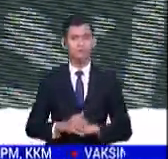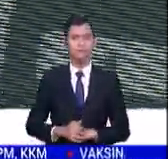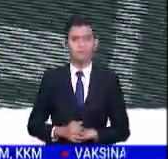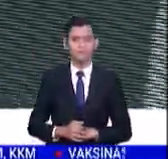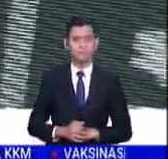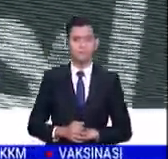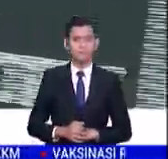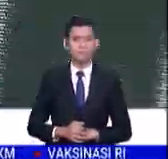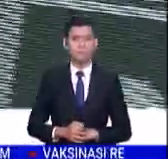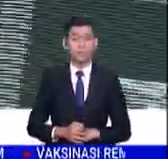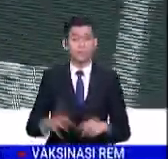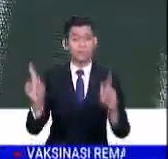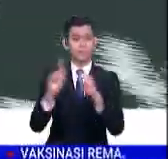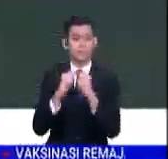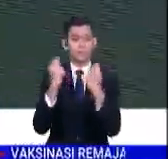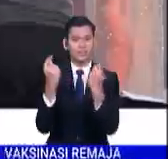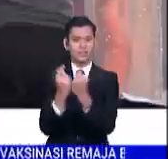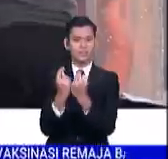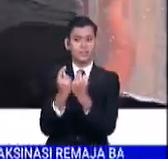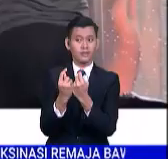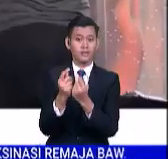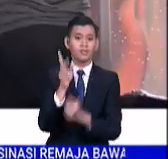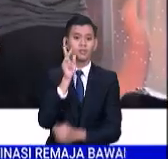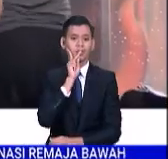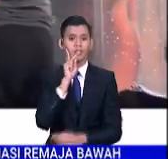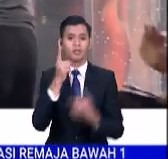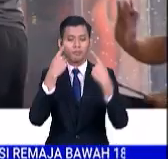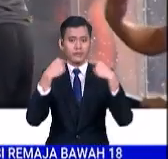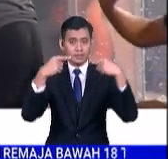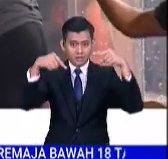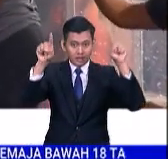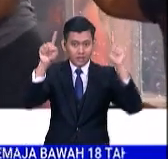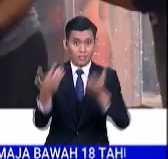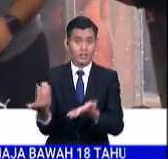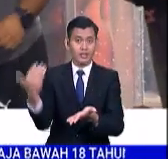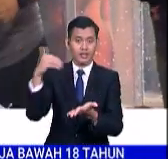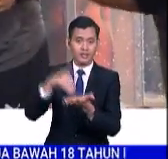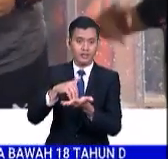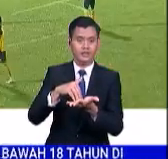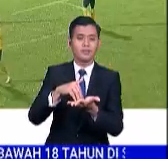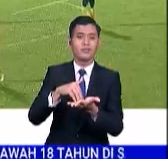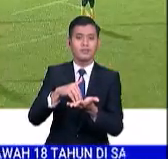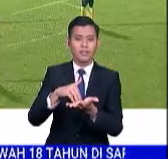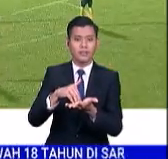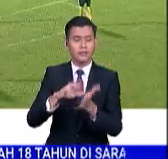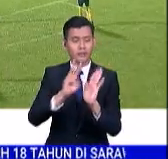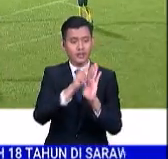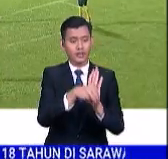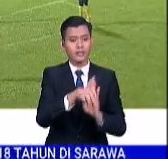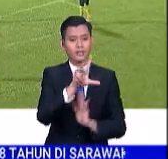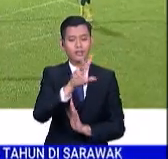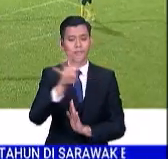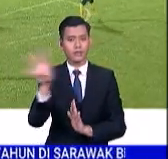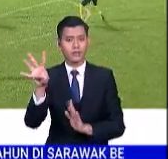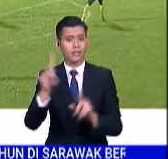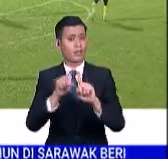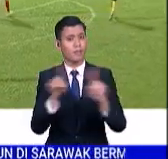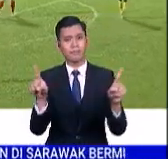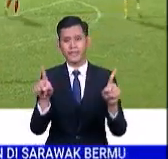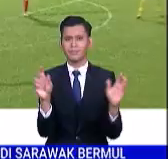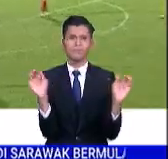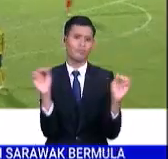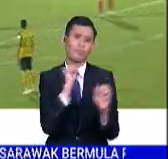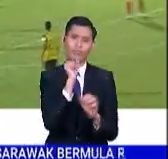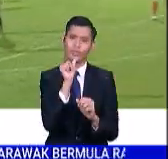ke-26. Skuad Lang Merah berjaya merapatkan jurang menerusi penyerang import Cheche Kipre pada minit ke-34, namun masih